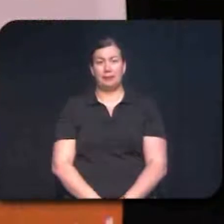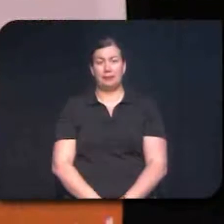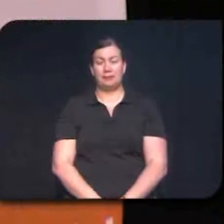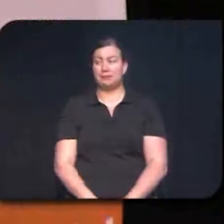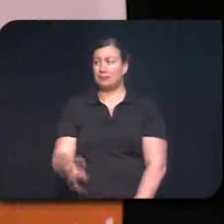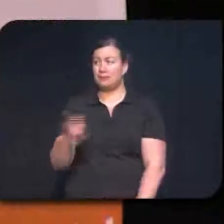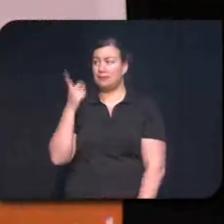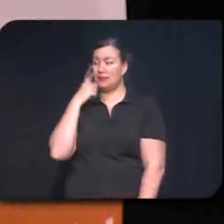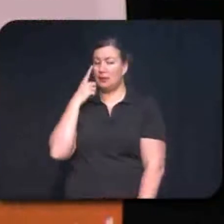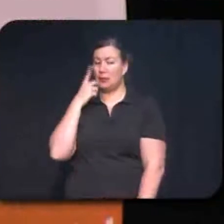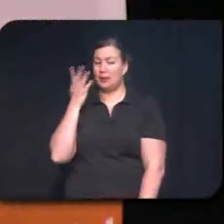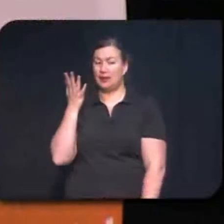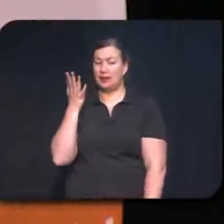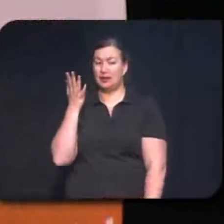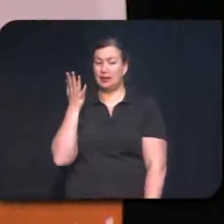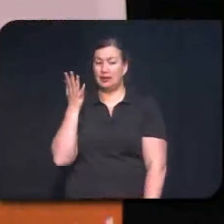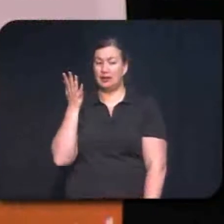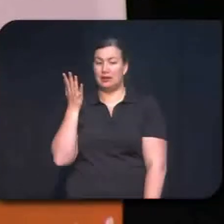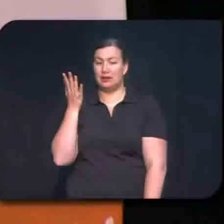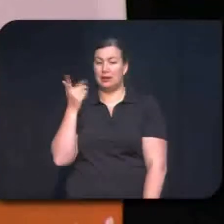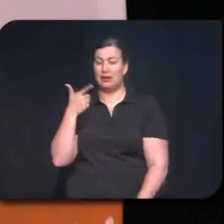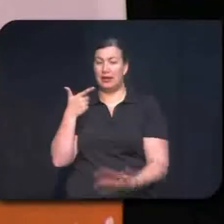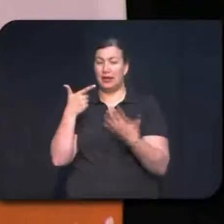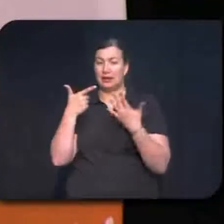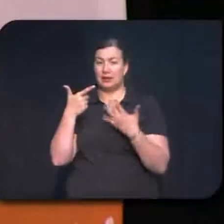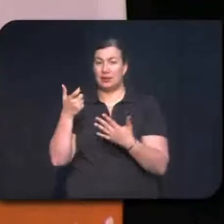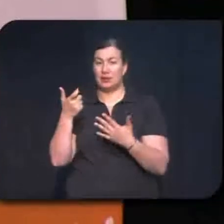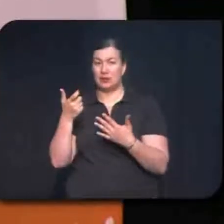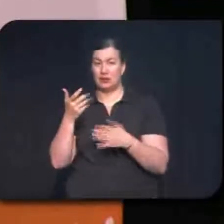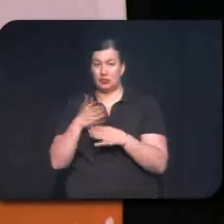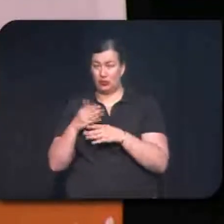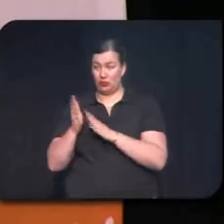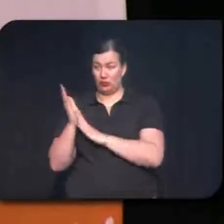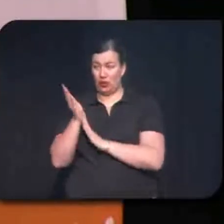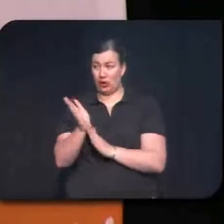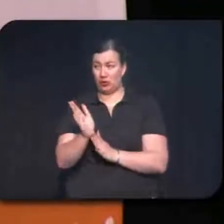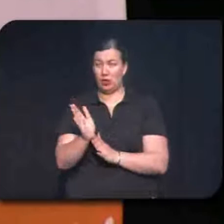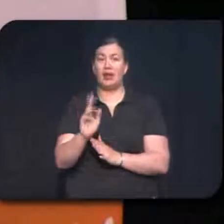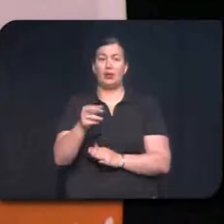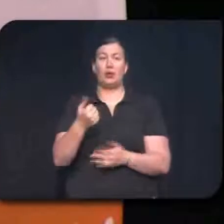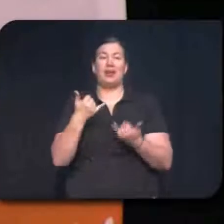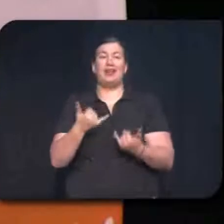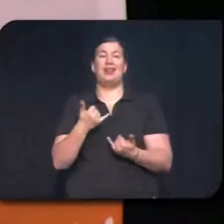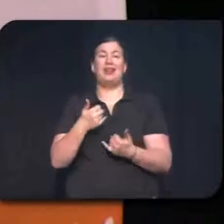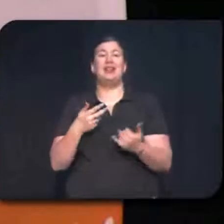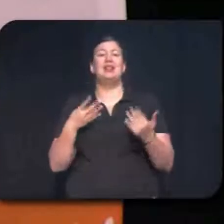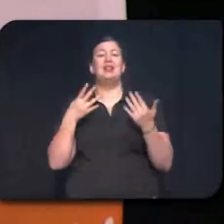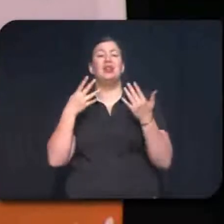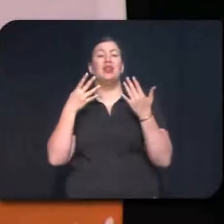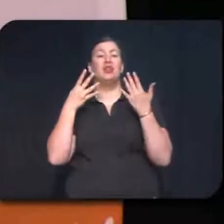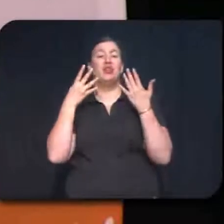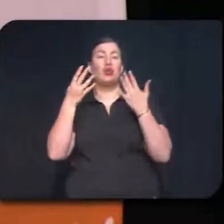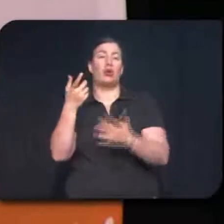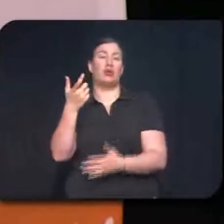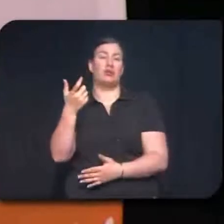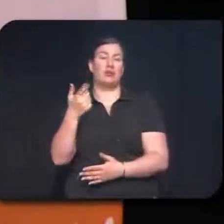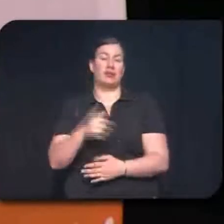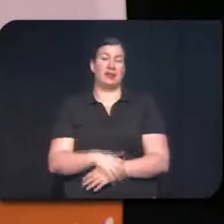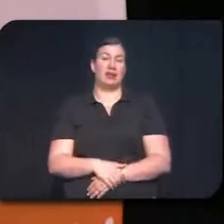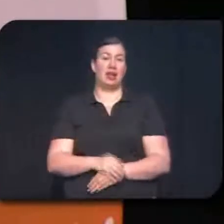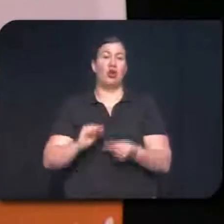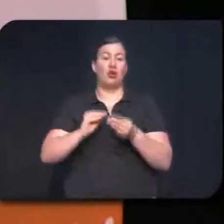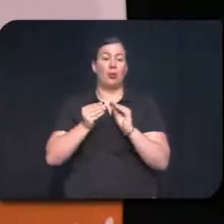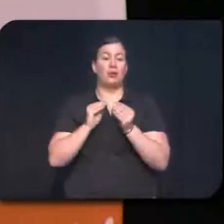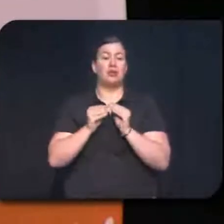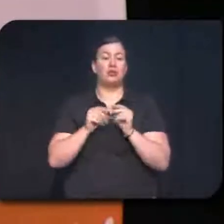Moment jetzt die 27 ist mit vorgestellt worden gut super dann haben wir jetzt die 29 kombinationsmodelle anstelle einer